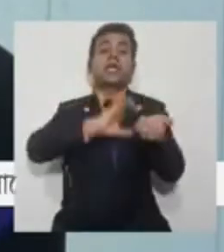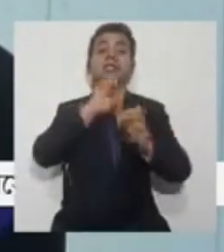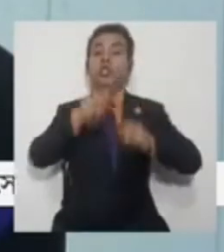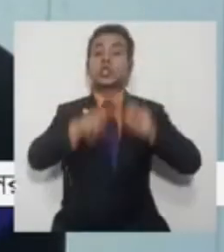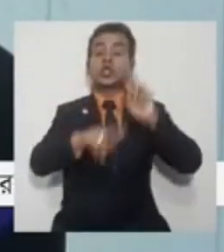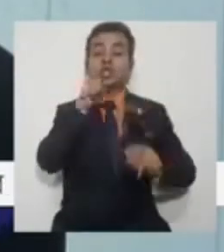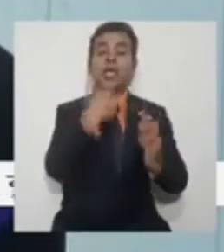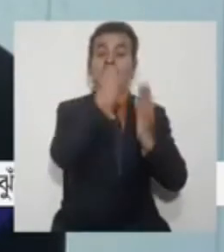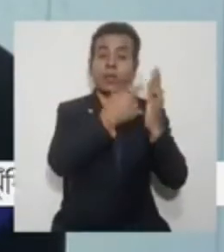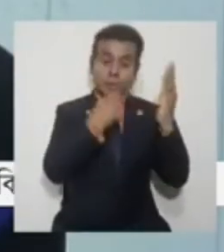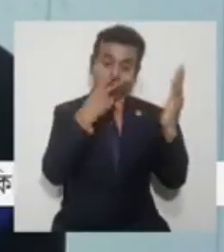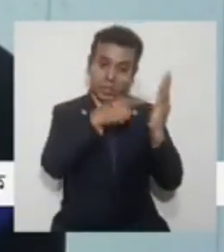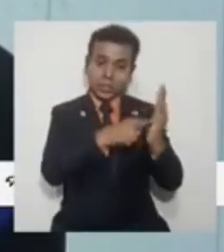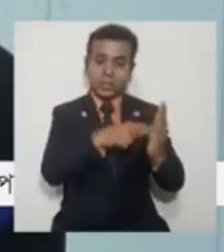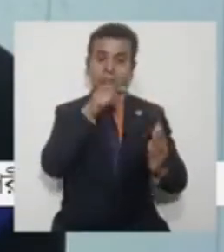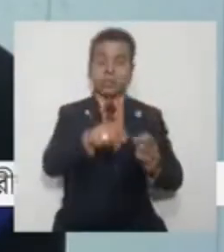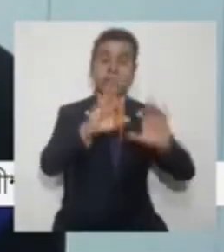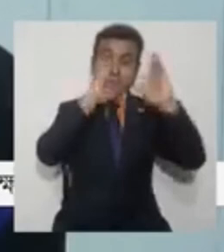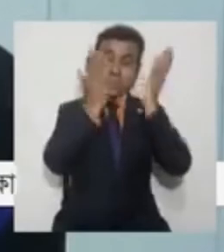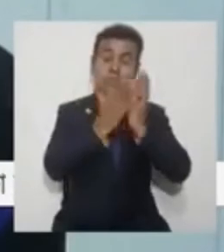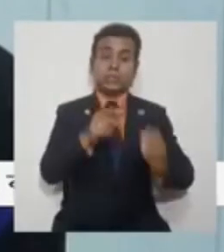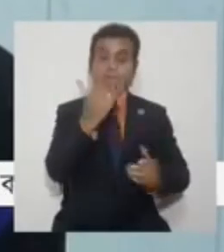19,91,562 জন মৃত্যুবরণ করেছেন, 24 ঘন্টায়